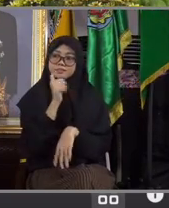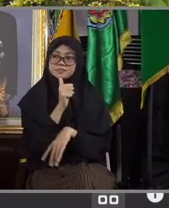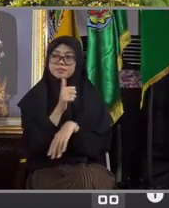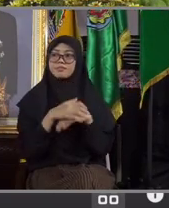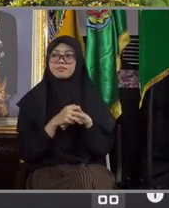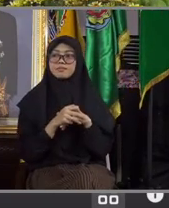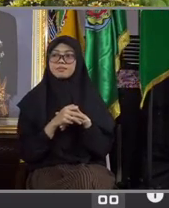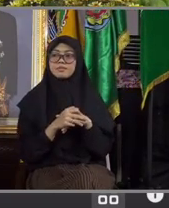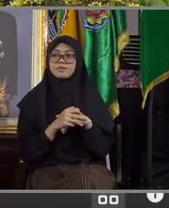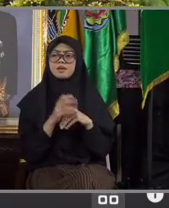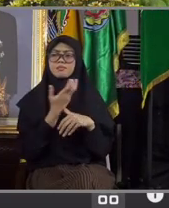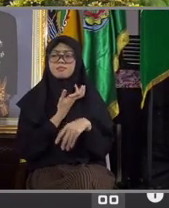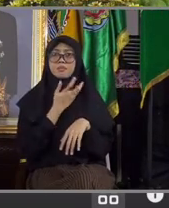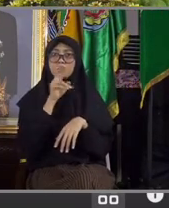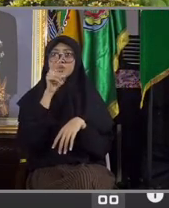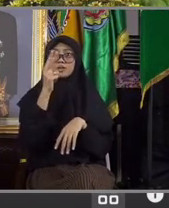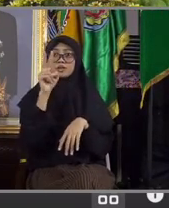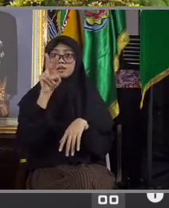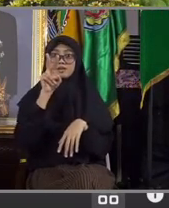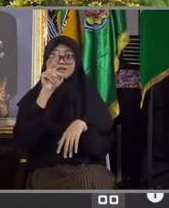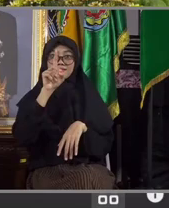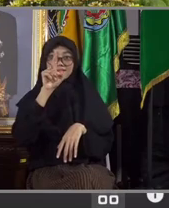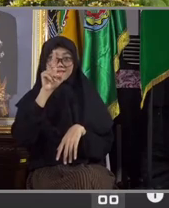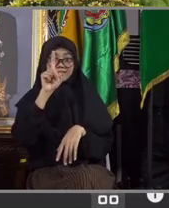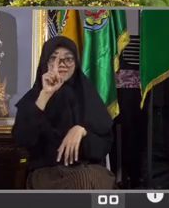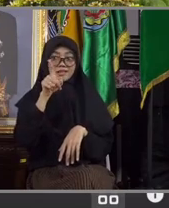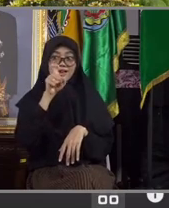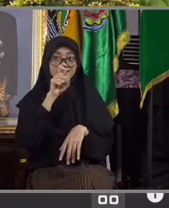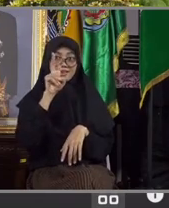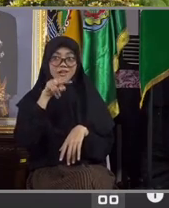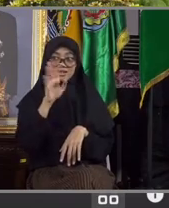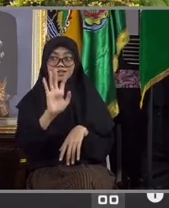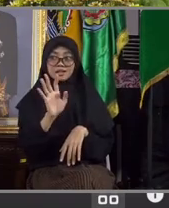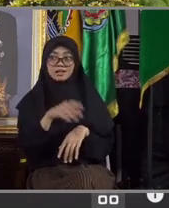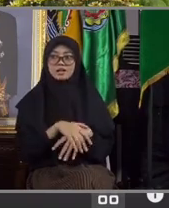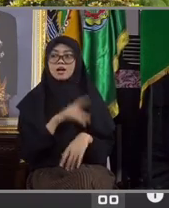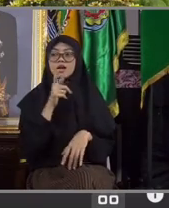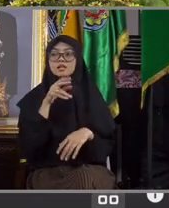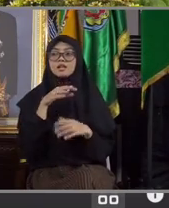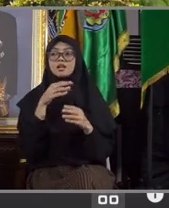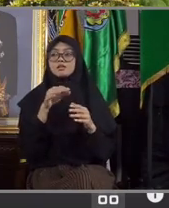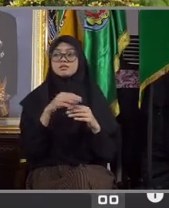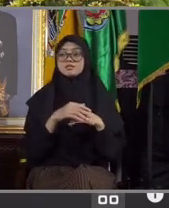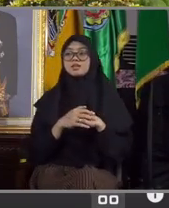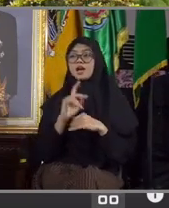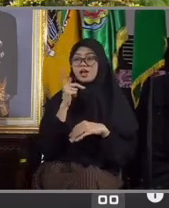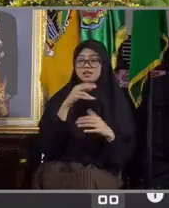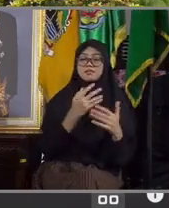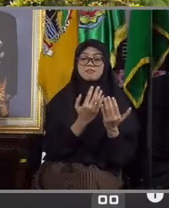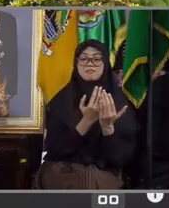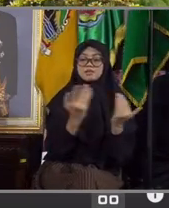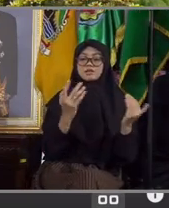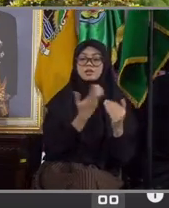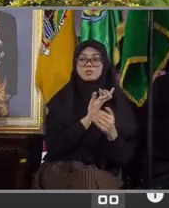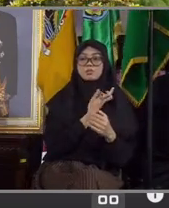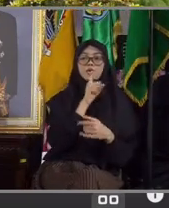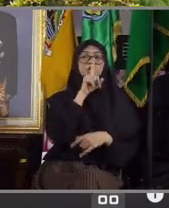Satu lagi kalau ada mau nanya, dari masyarakat. Ada warga Pak, dan Ibu ya. PK. Ya,